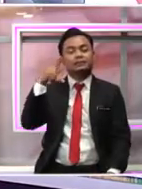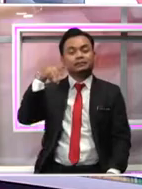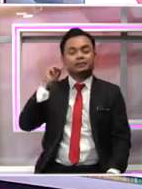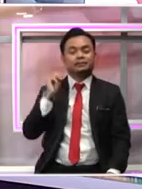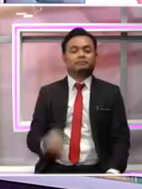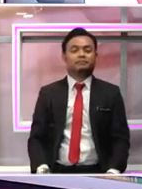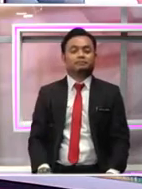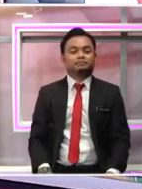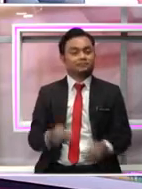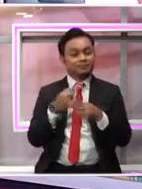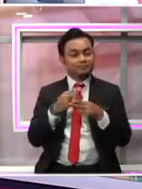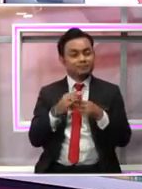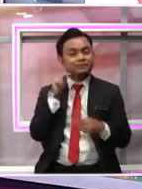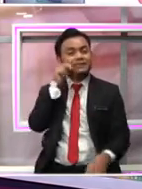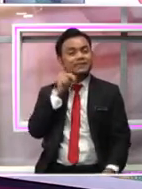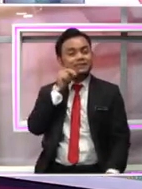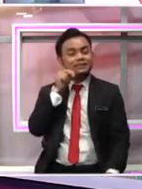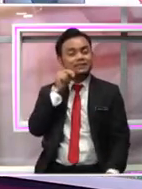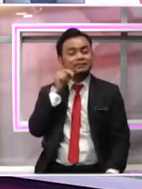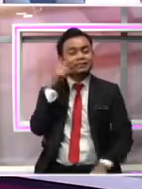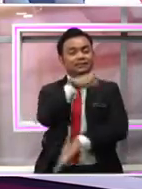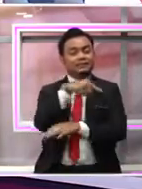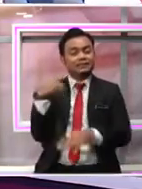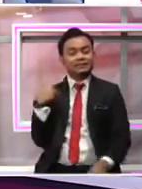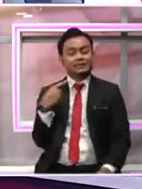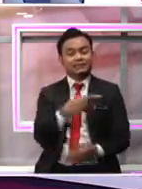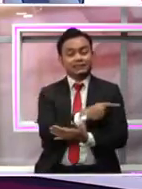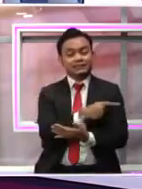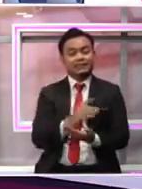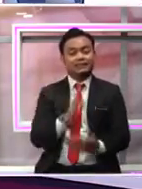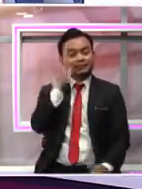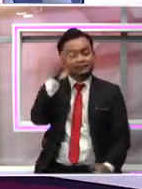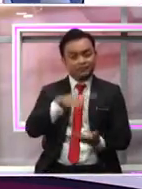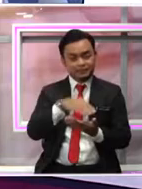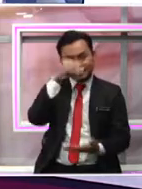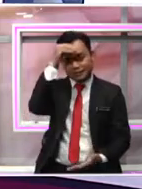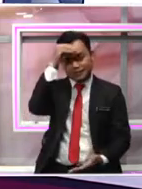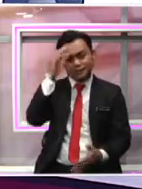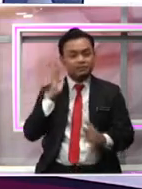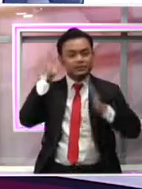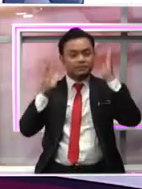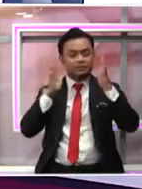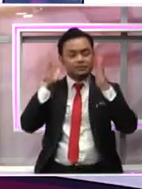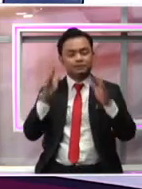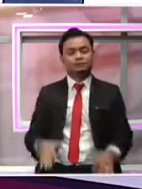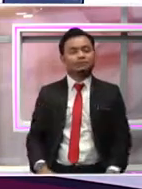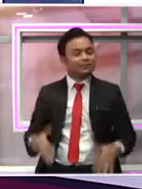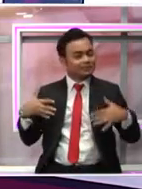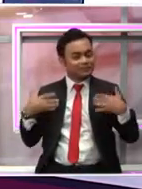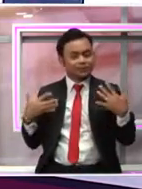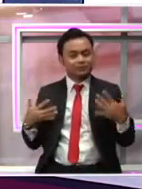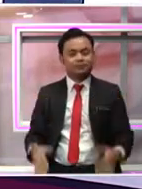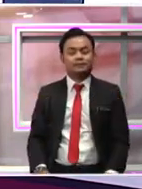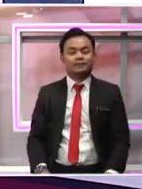nisania2 Ivena belajar bahasa Melayu Wah pasti seronok jadi sekiranya